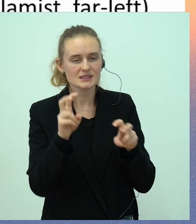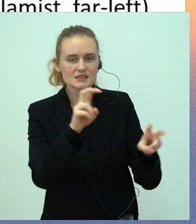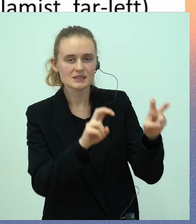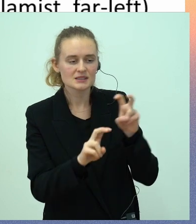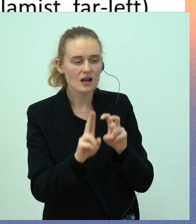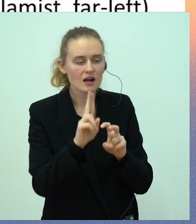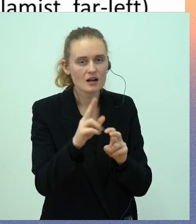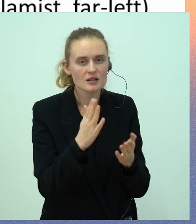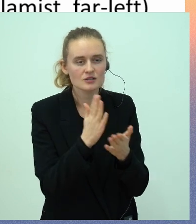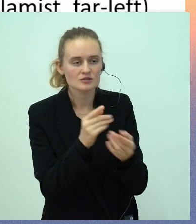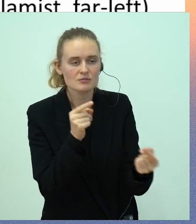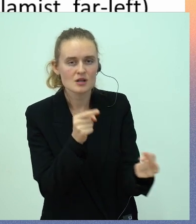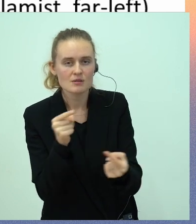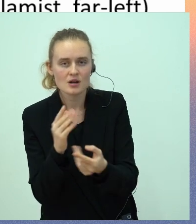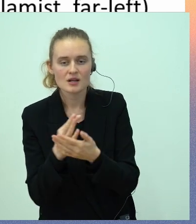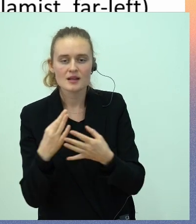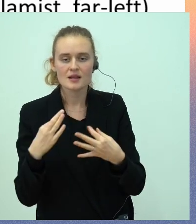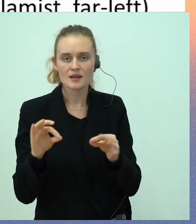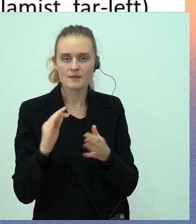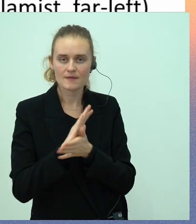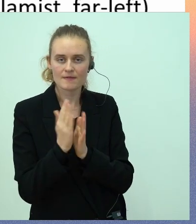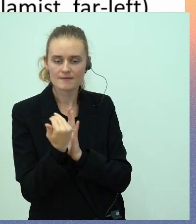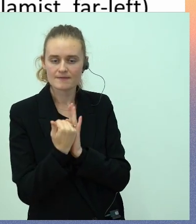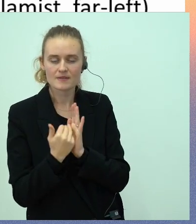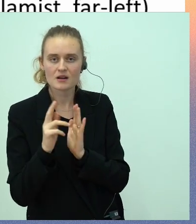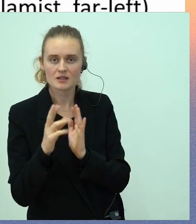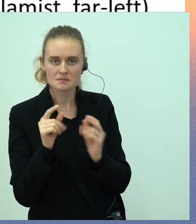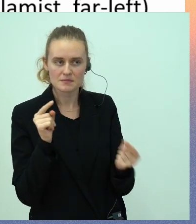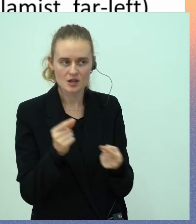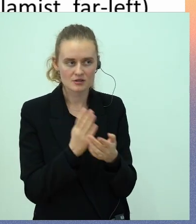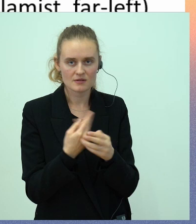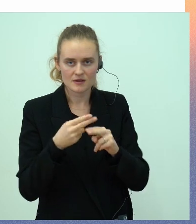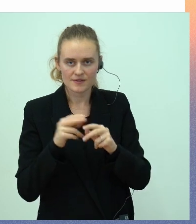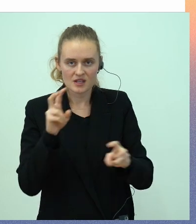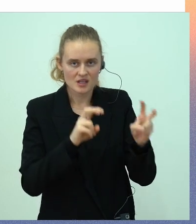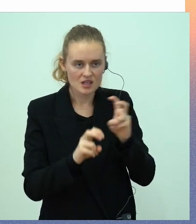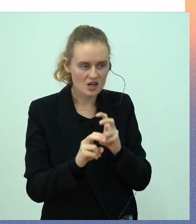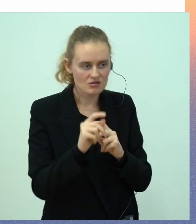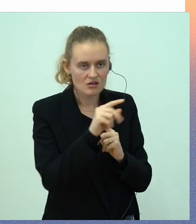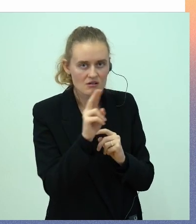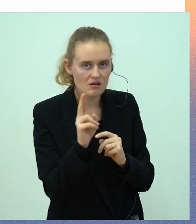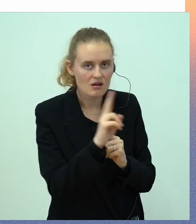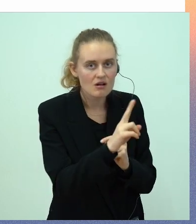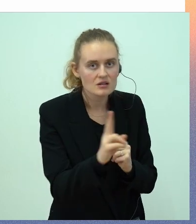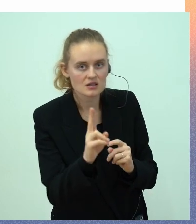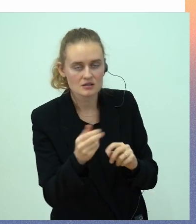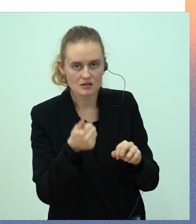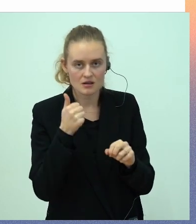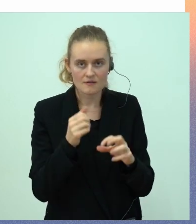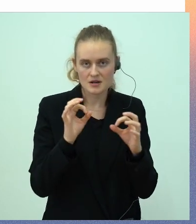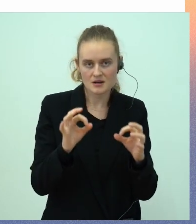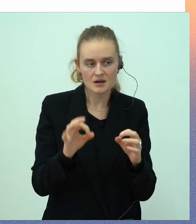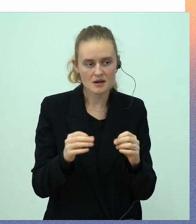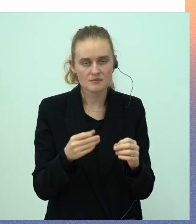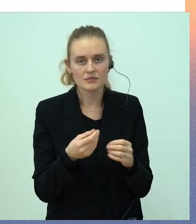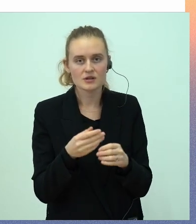yra nusiteikę prieš liberaliąją tvarką. Turime išsiaiškinti, kas jie yra tokie, kad galėtume tinkamai, veiksmingai kovoti prieš antisemitizmą.